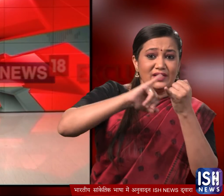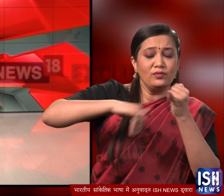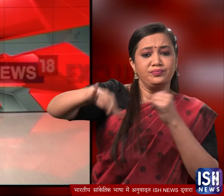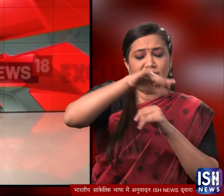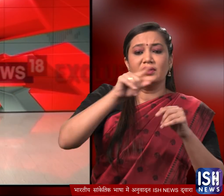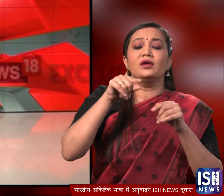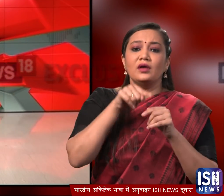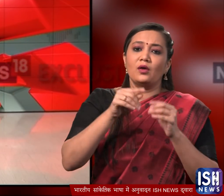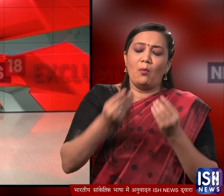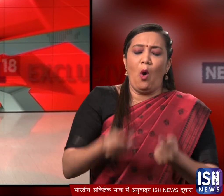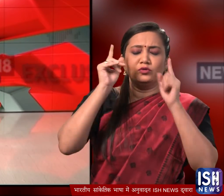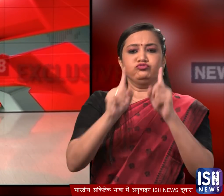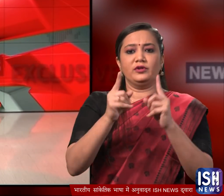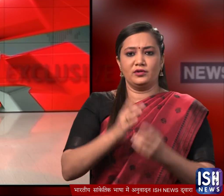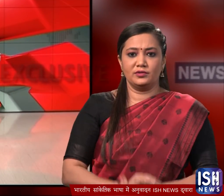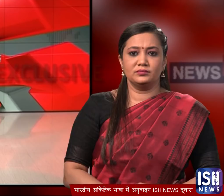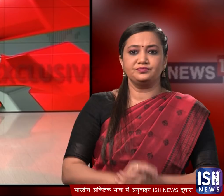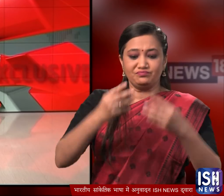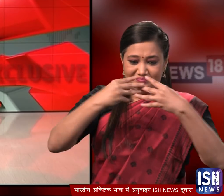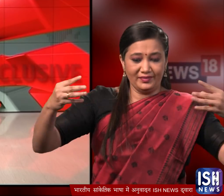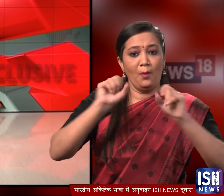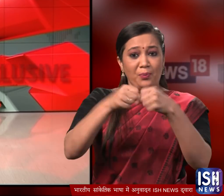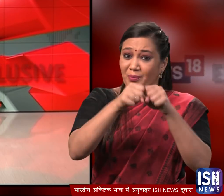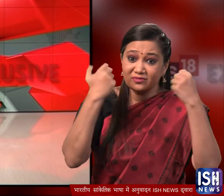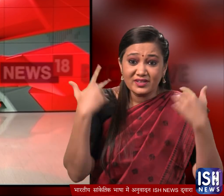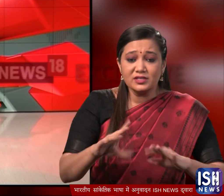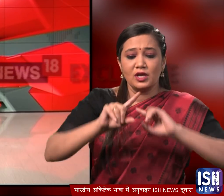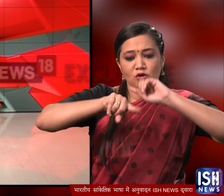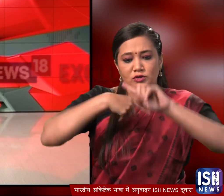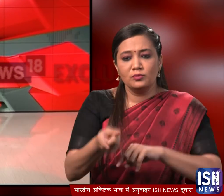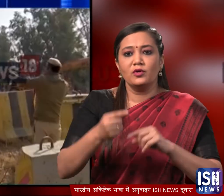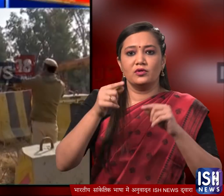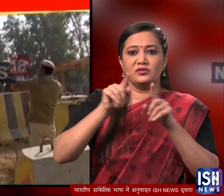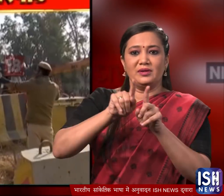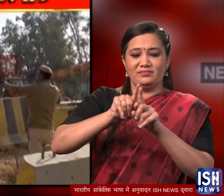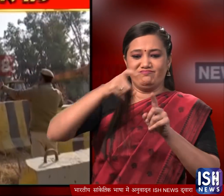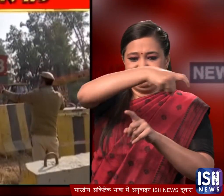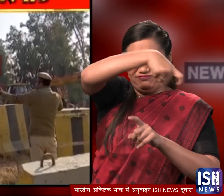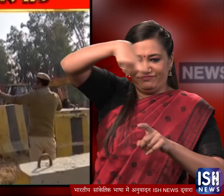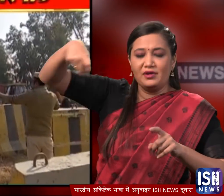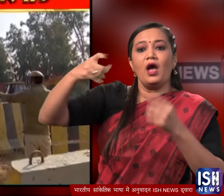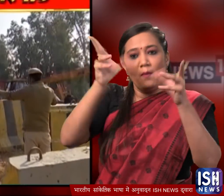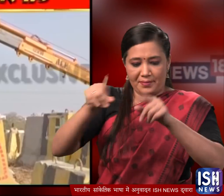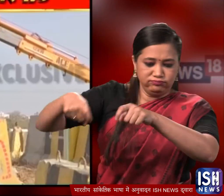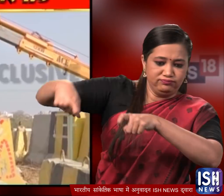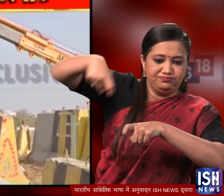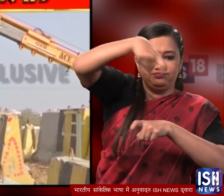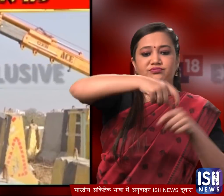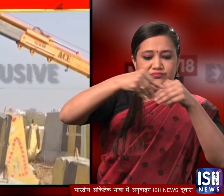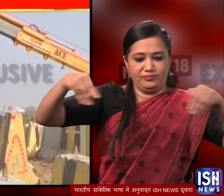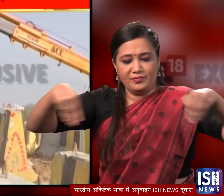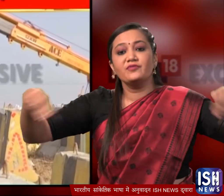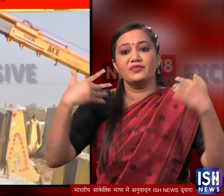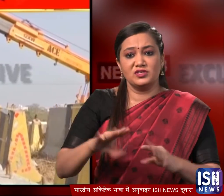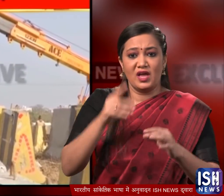किया गया। एक दिन पहले ट्रैक्टर मार्च के दौरान किसानों ने वहां लगे बैरिकेड तोड़ दिए थे, जिसके अगले दिन पुलिस ने क्रेन की मदद से उन्हें दोबारा सड़क